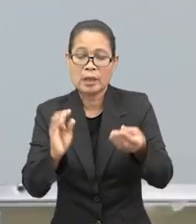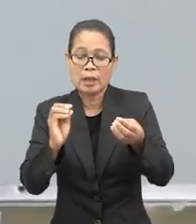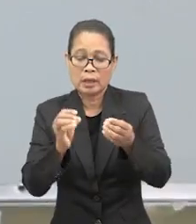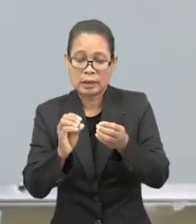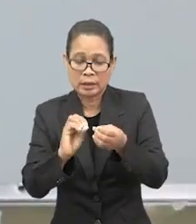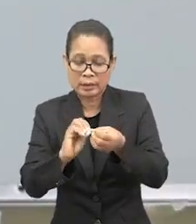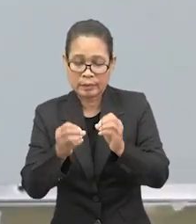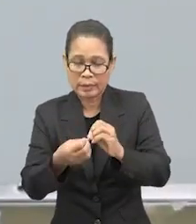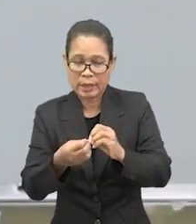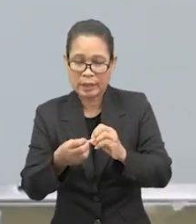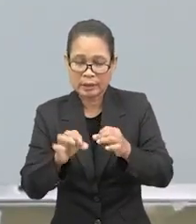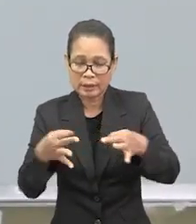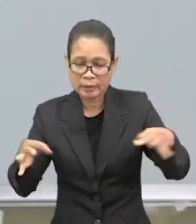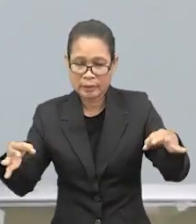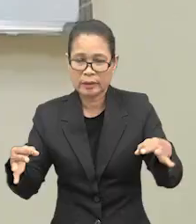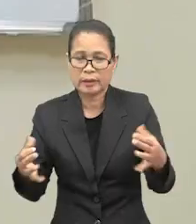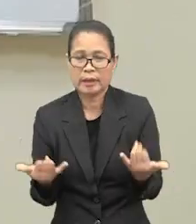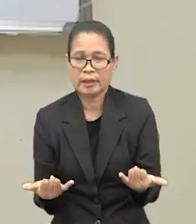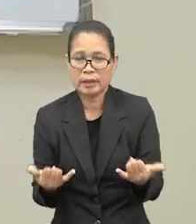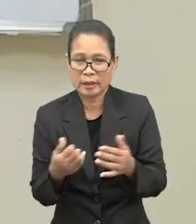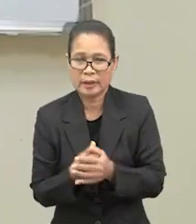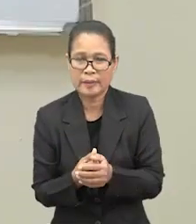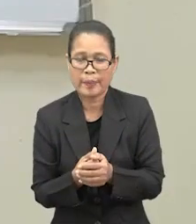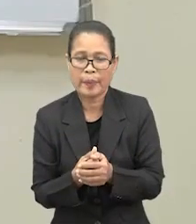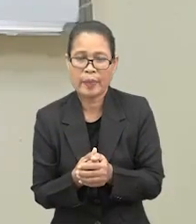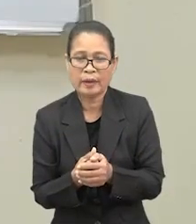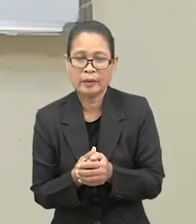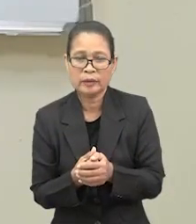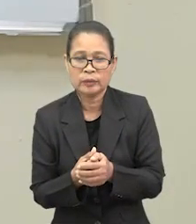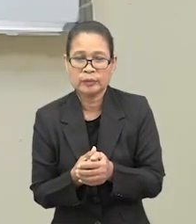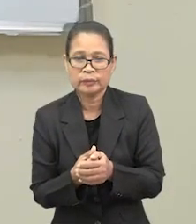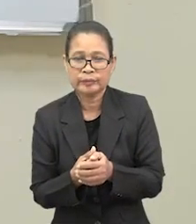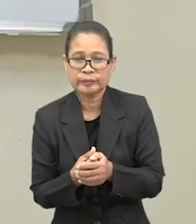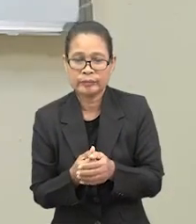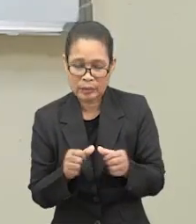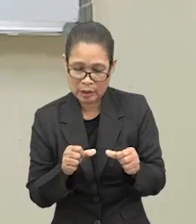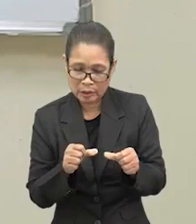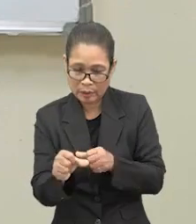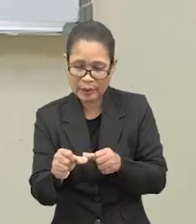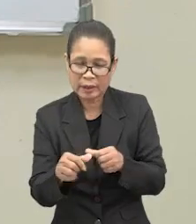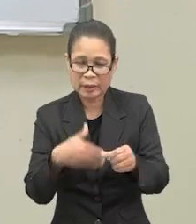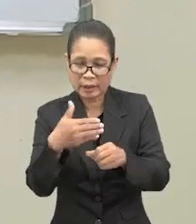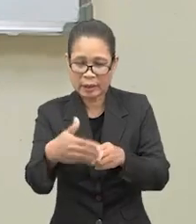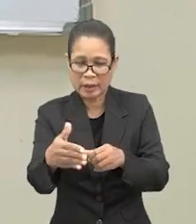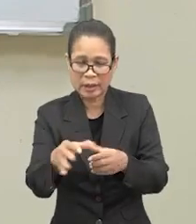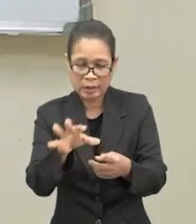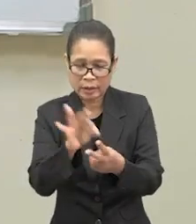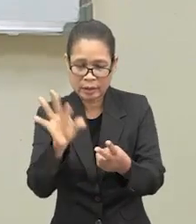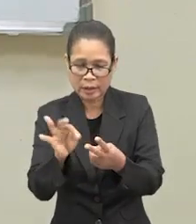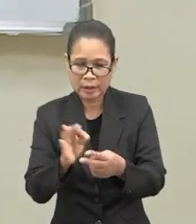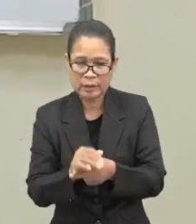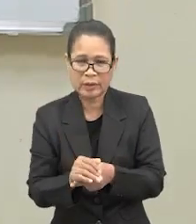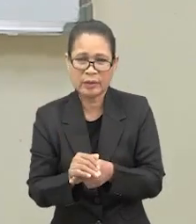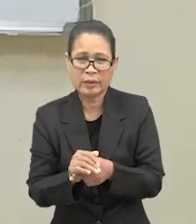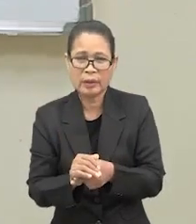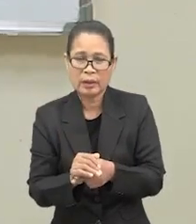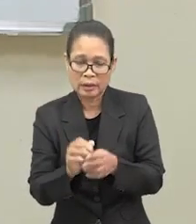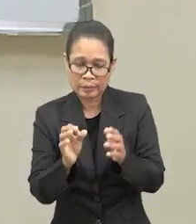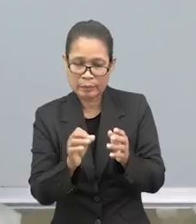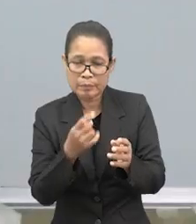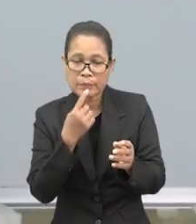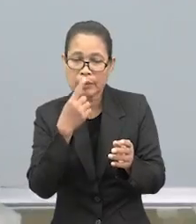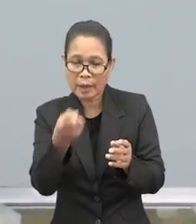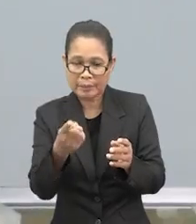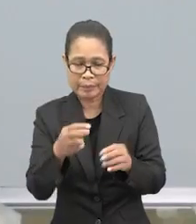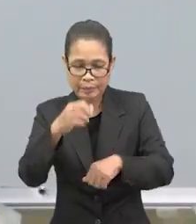nâng xóm sróp tới 8 là bọc lên hay nâng sản phẩm là bọc con con. Chà. Và tốt mà tiết, dương trớ chứa